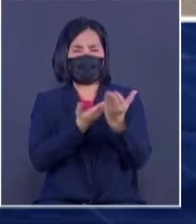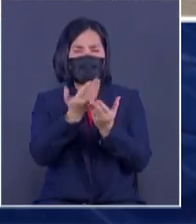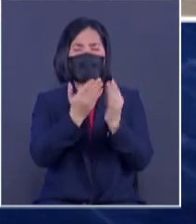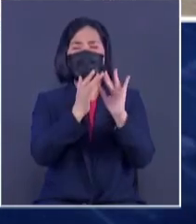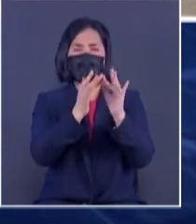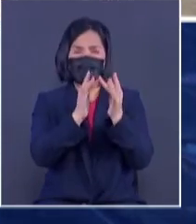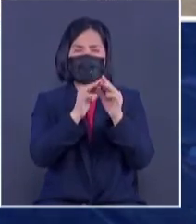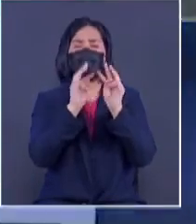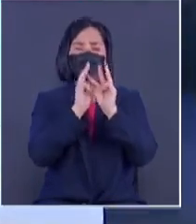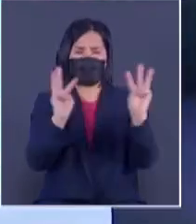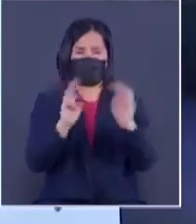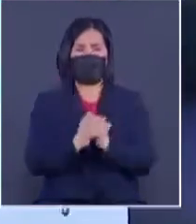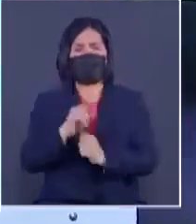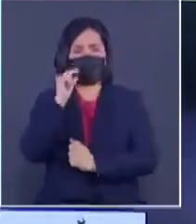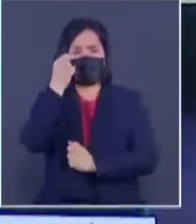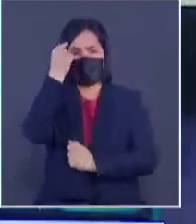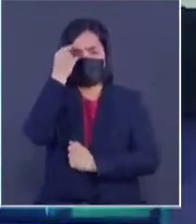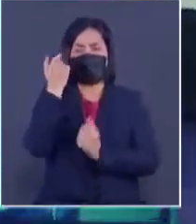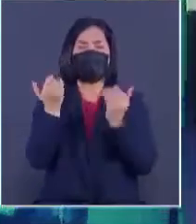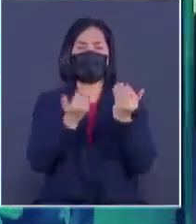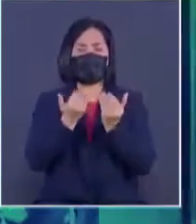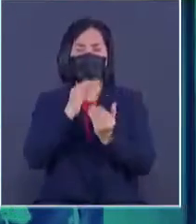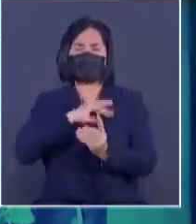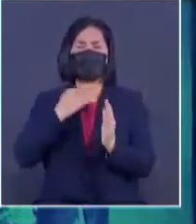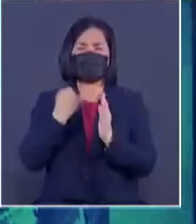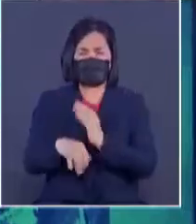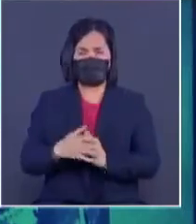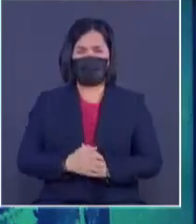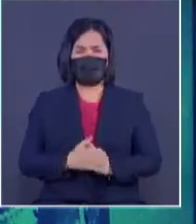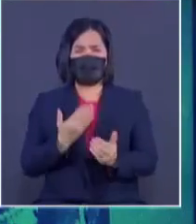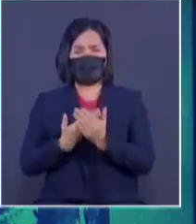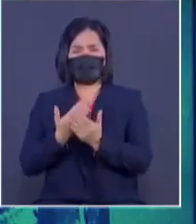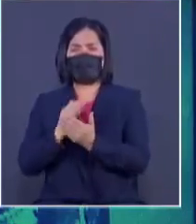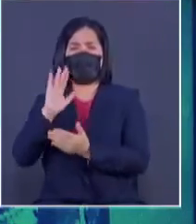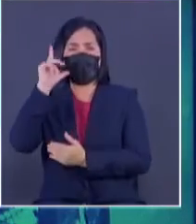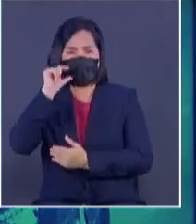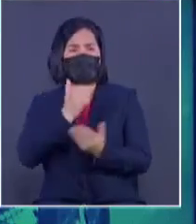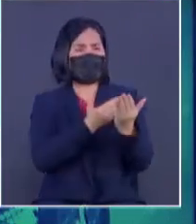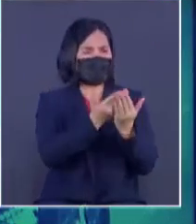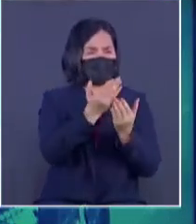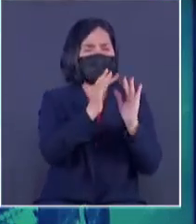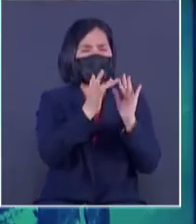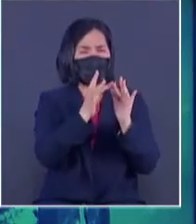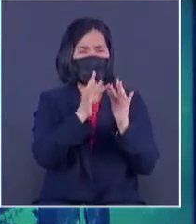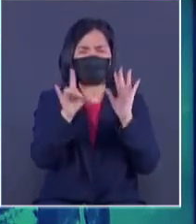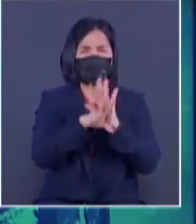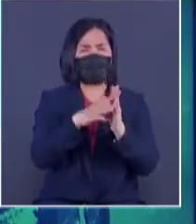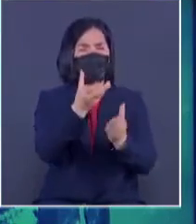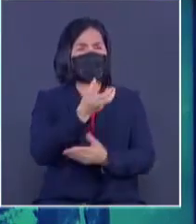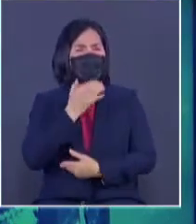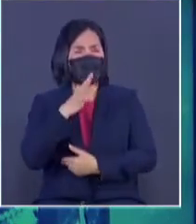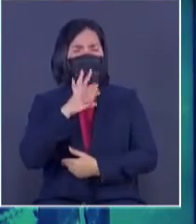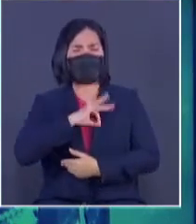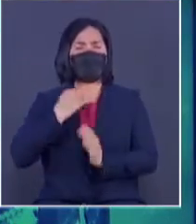ทางฝากฝั่งของผู้เป็นแม่เนี่ยเขาก็คาดว่าน้องอาจจะรู้สึกผิดนะที่นำเงินของคุณแม่เนี่ยไปซื้อในช่องทางออนไลน์แบบนี้นะคะ มันกลายเป็